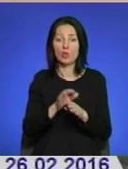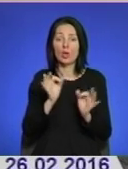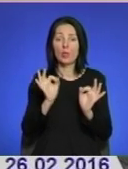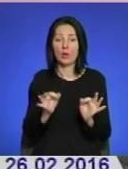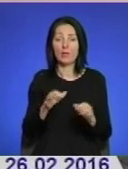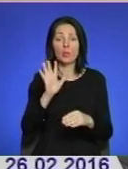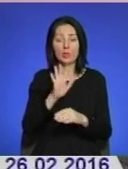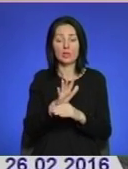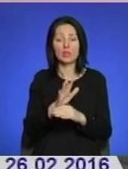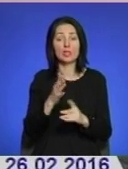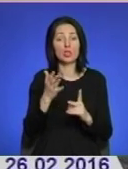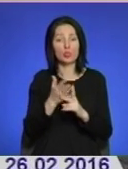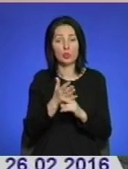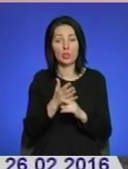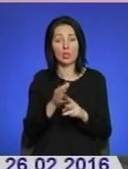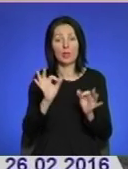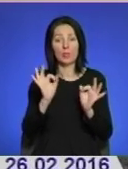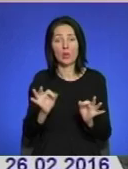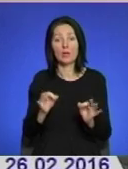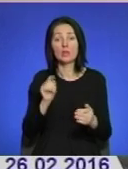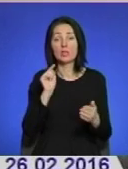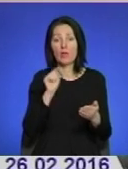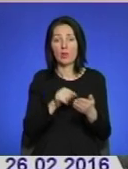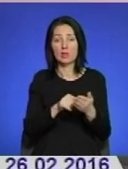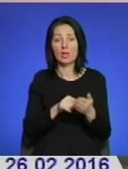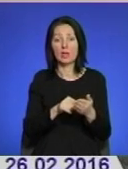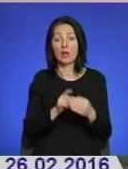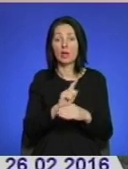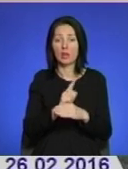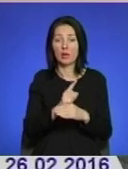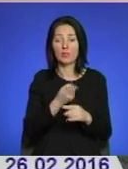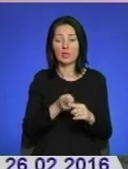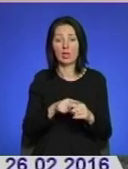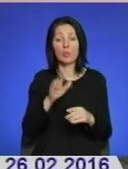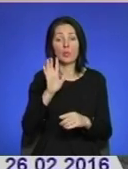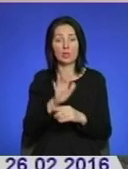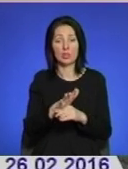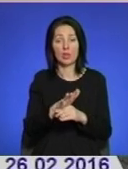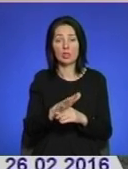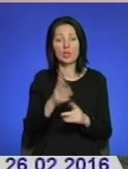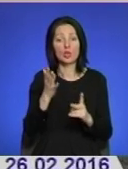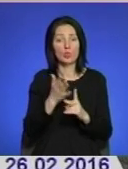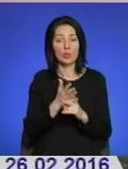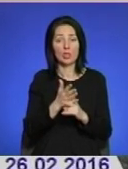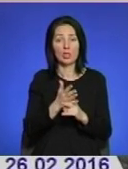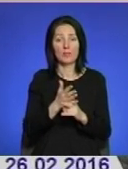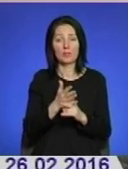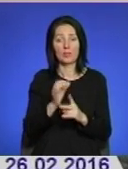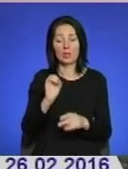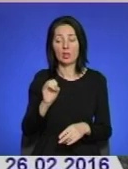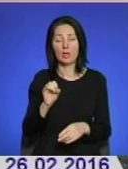правильність призначення субсидій, правильність вказання критерій, за якими призначаються субсидії.